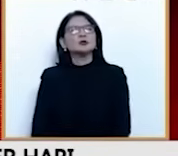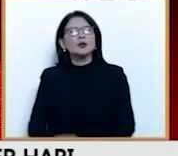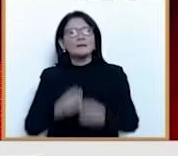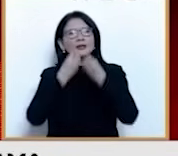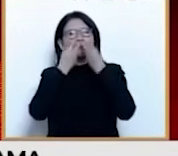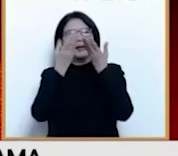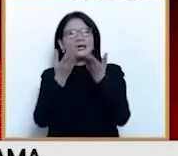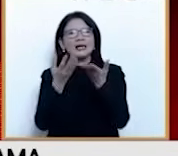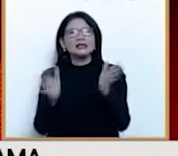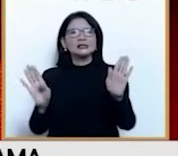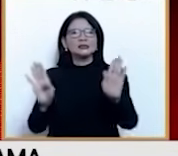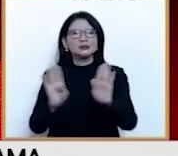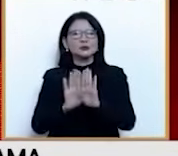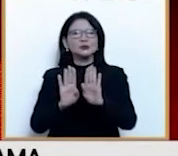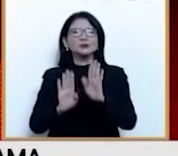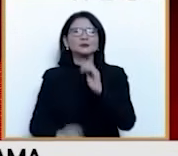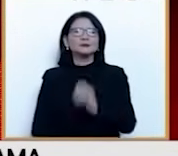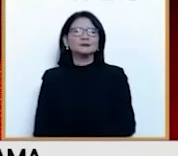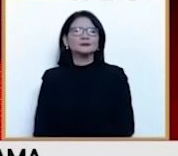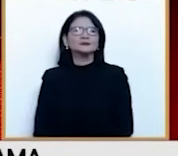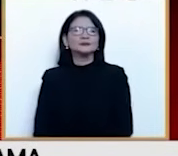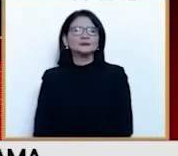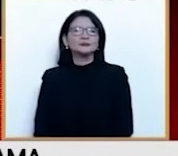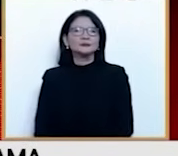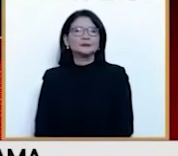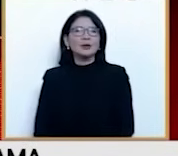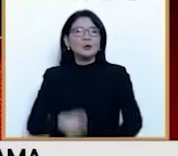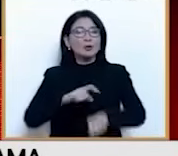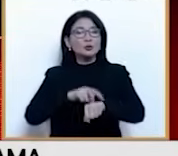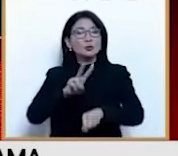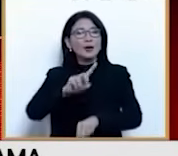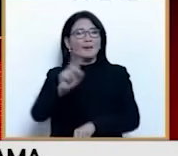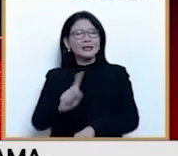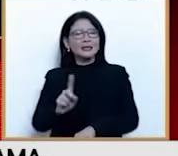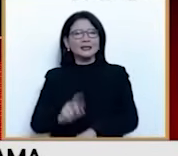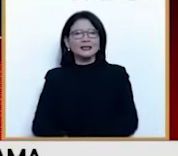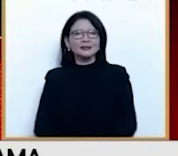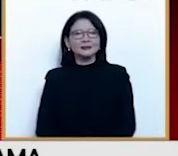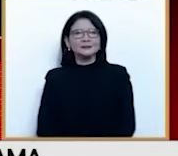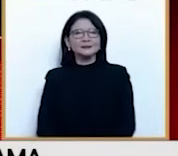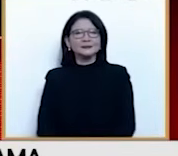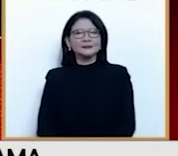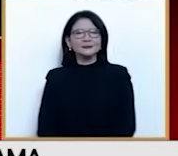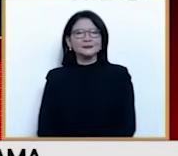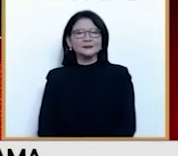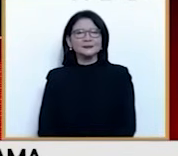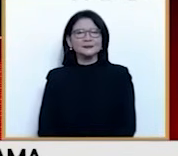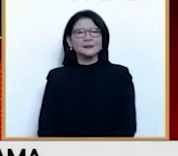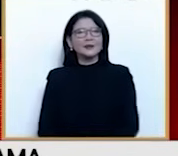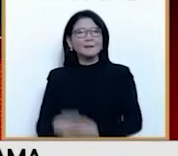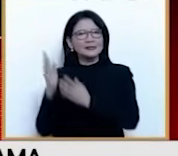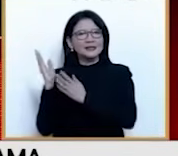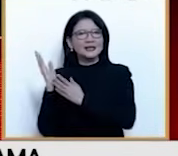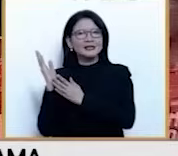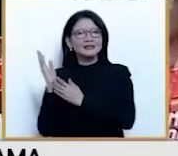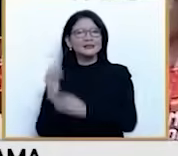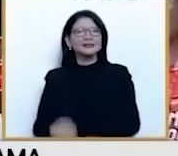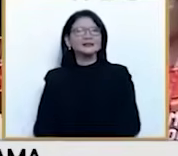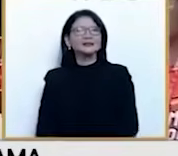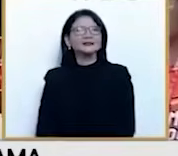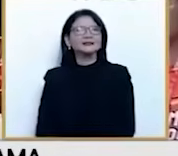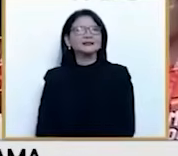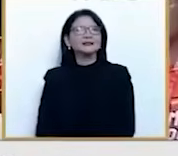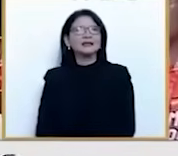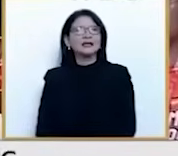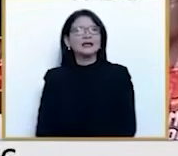menyampaikan pernyataan penutup. Waktunya 2 menit dimulai sejak Anda berbicara, Bapak. Kami persilakan. Bang Dul,